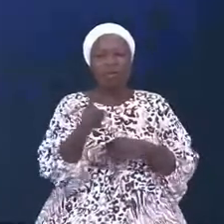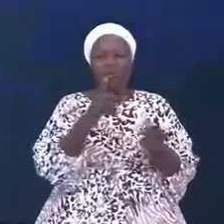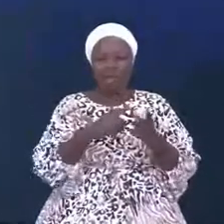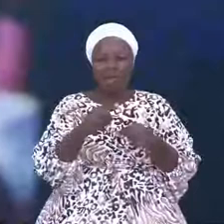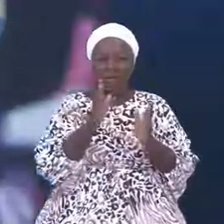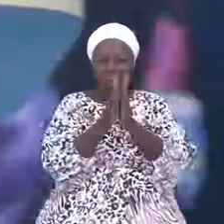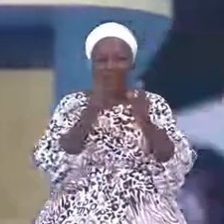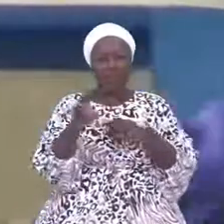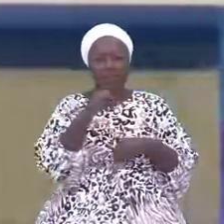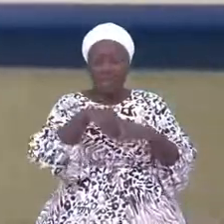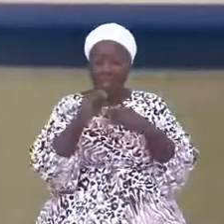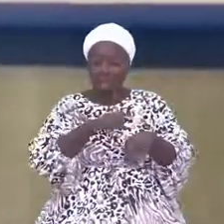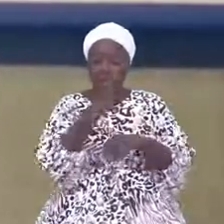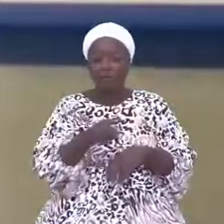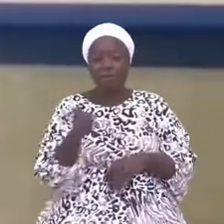Ils crièrent à toi,